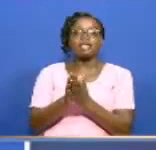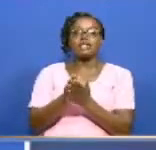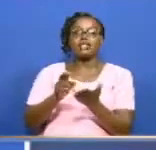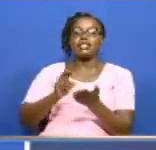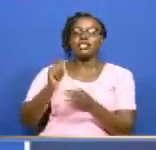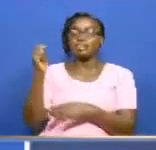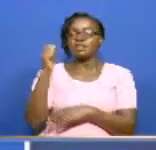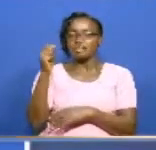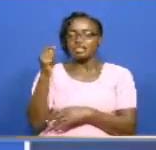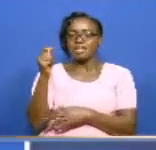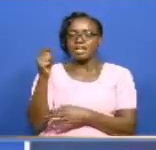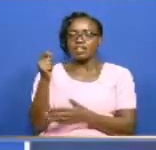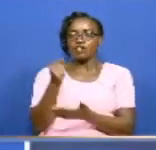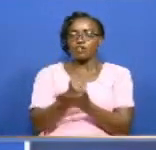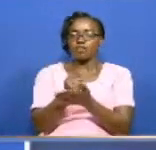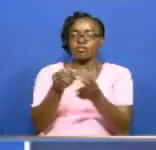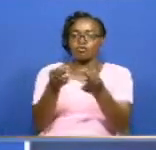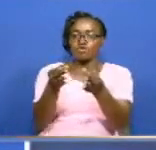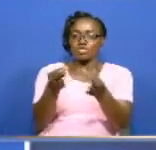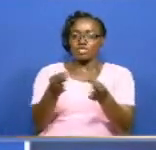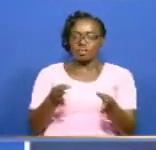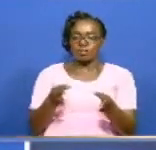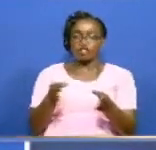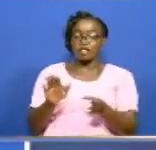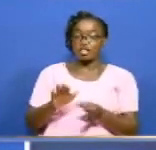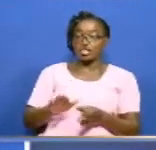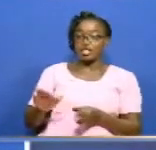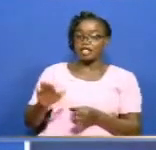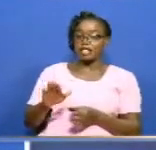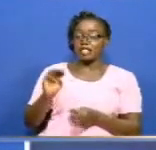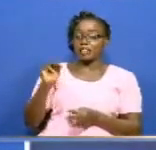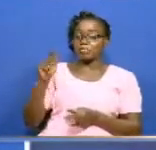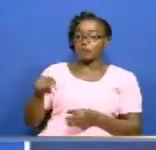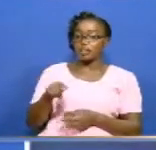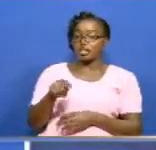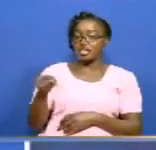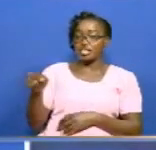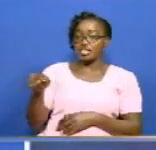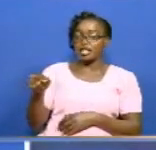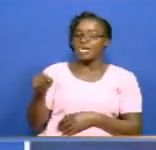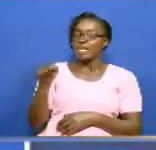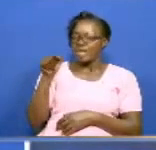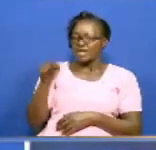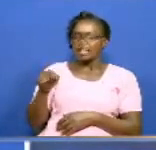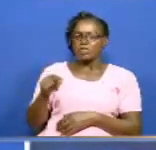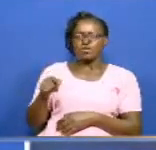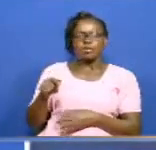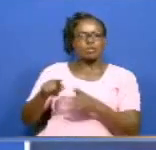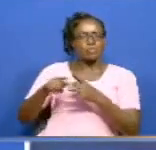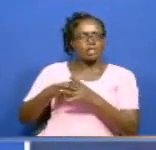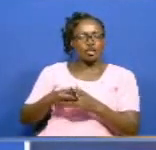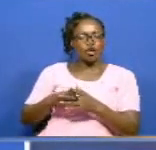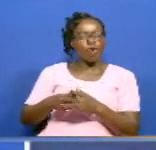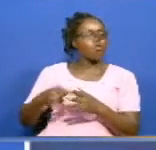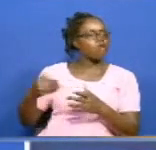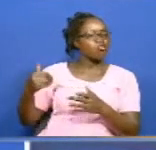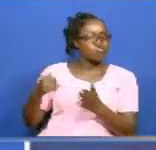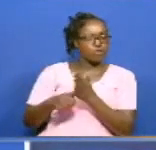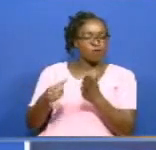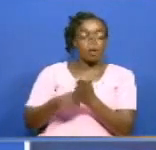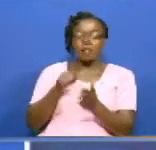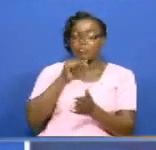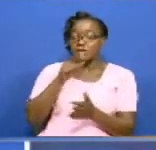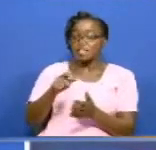kwenye afisi za hazina ya ustawi eneo bunge lake, na huo ukawa ndio mwanzo wa masaibu yake. Anasema